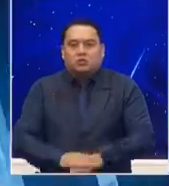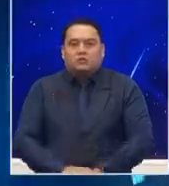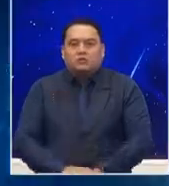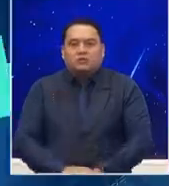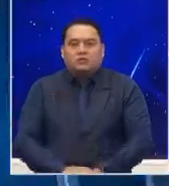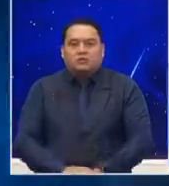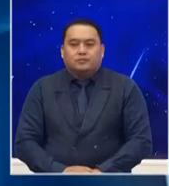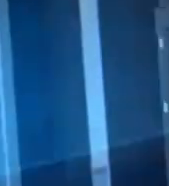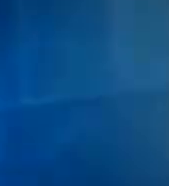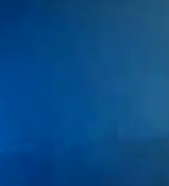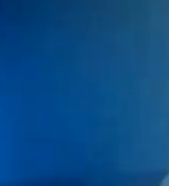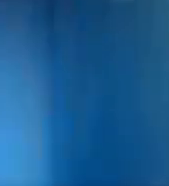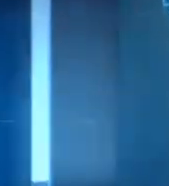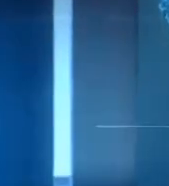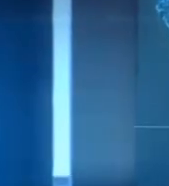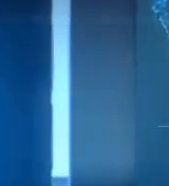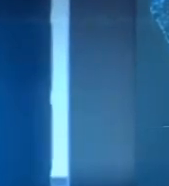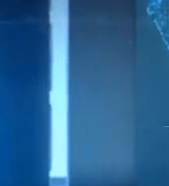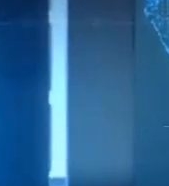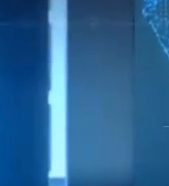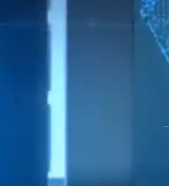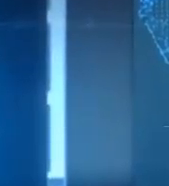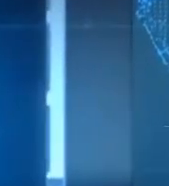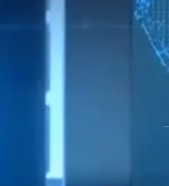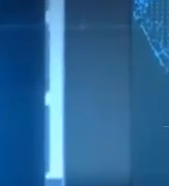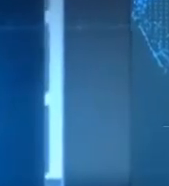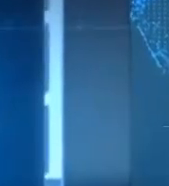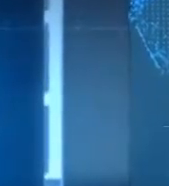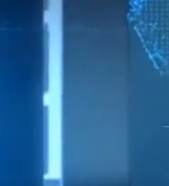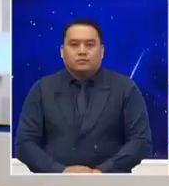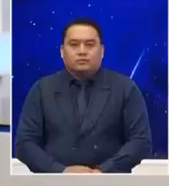Құрманжан Қасымжанұлы, Аманжол Жүркешев, Жетісу арнасы.